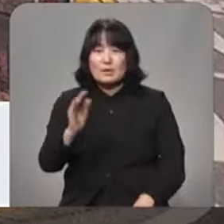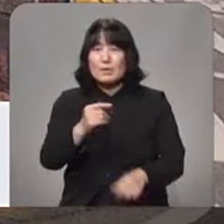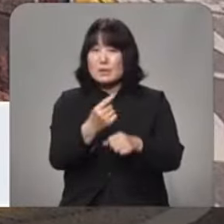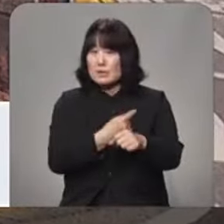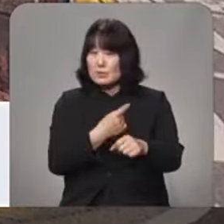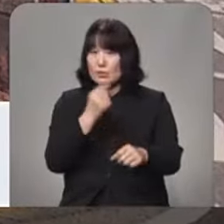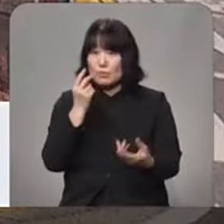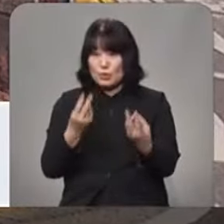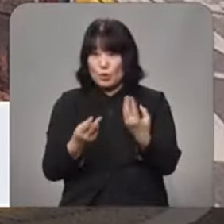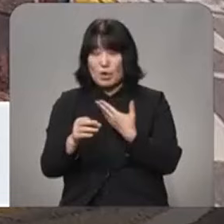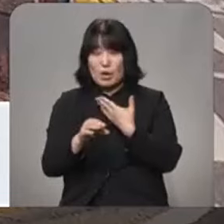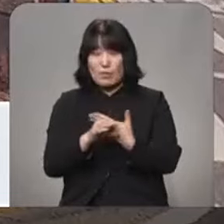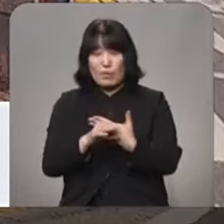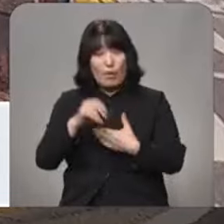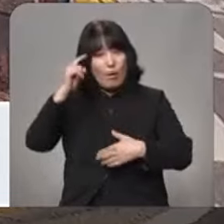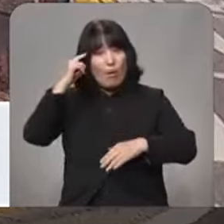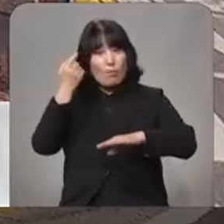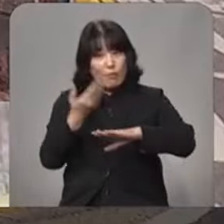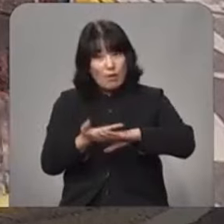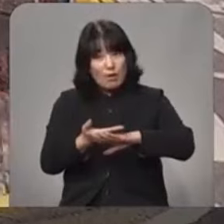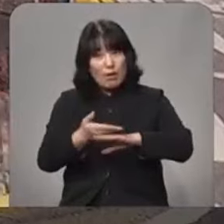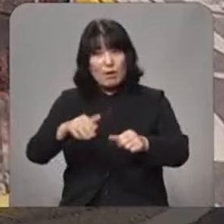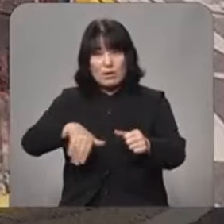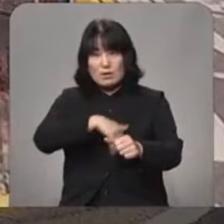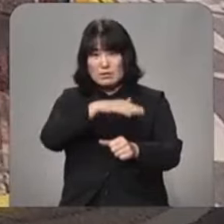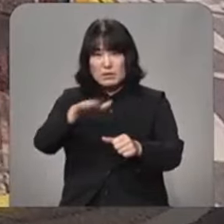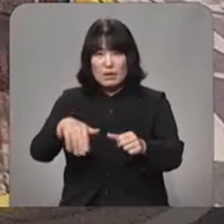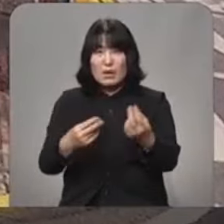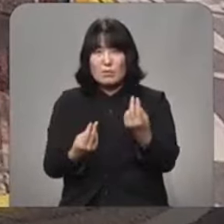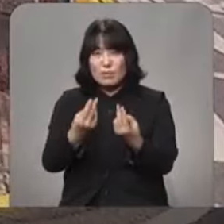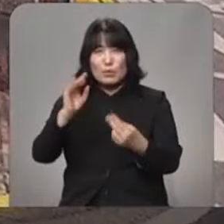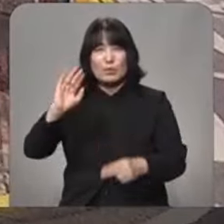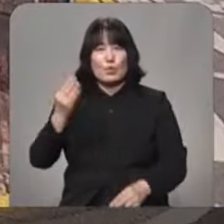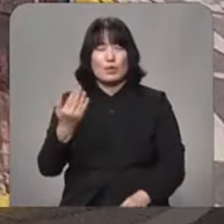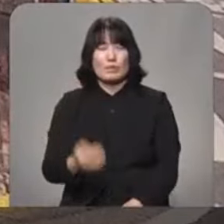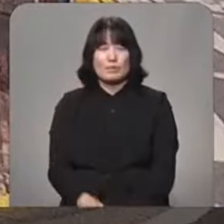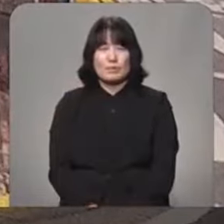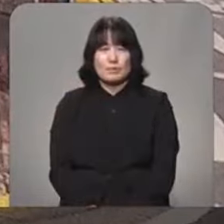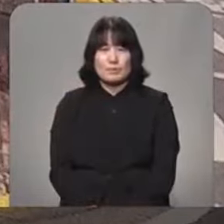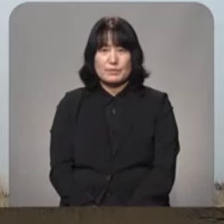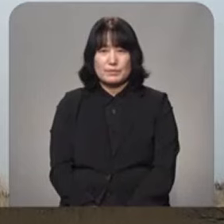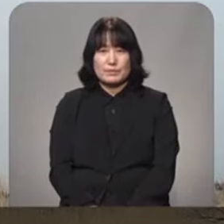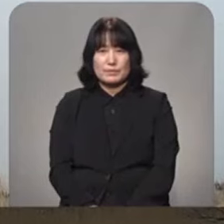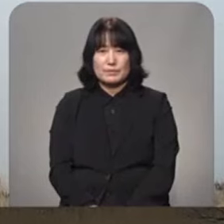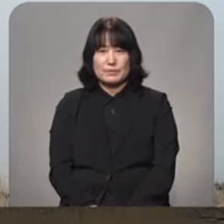대해 정반대로 대응한 것이 드러났습니다. 보도에 정상빈 기자입니다.